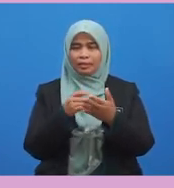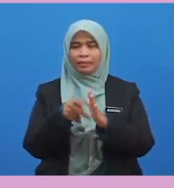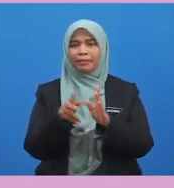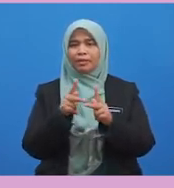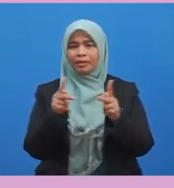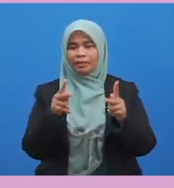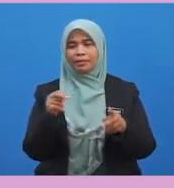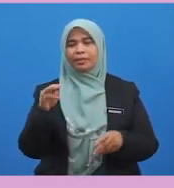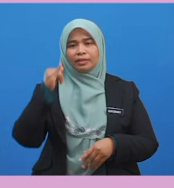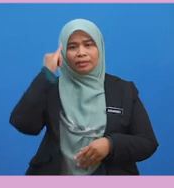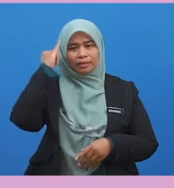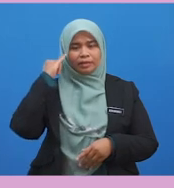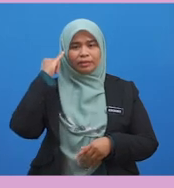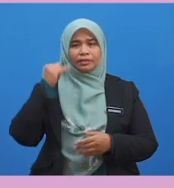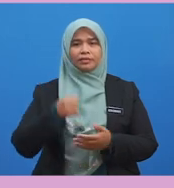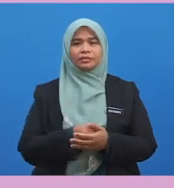Lakaran perkembangan idea.